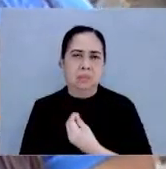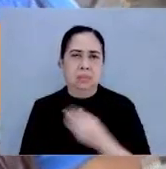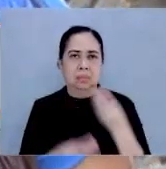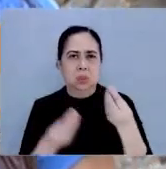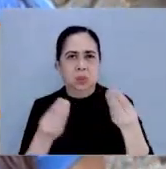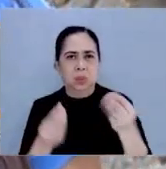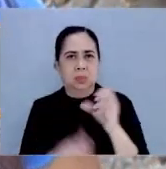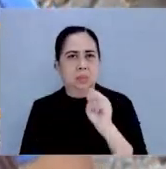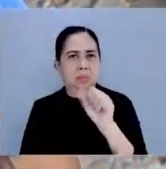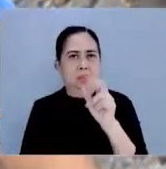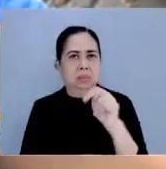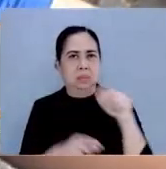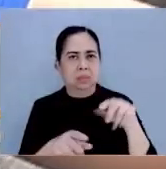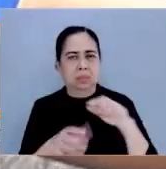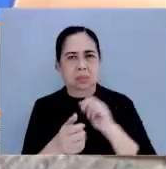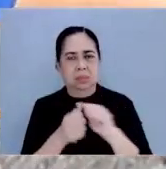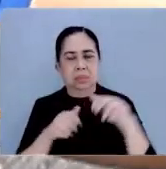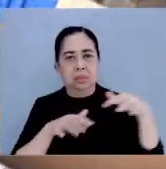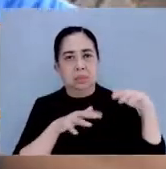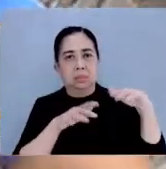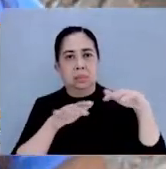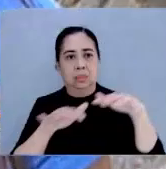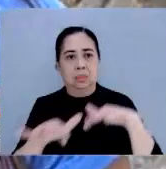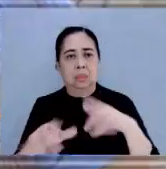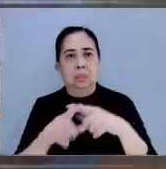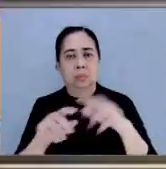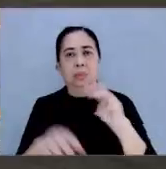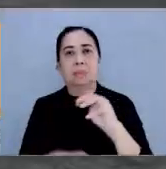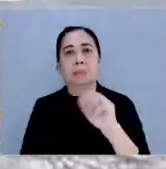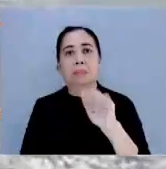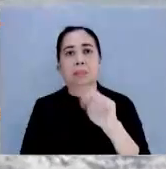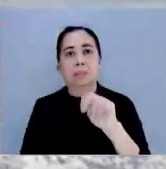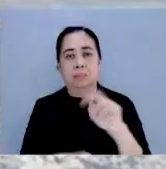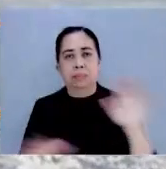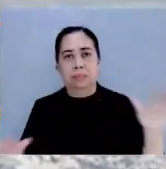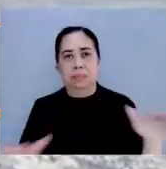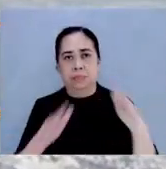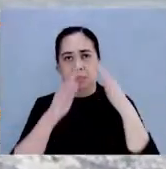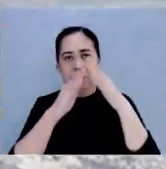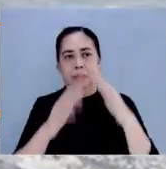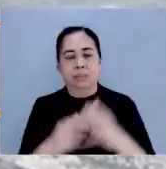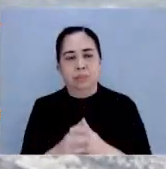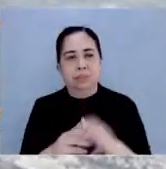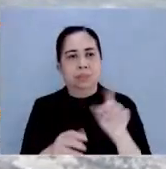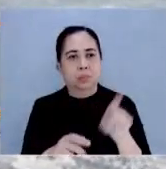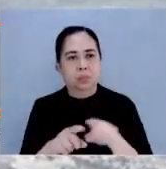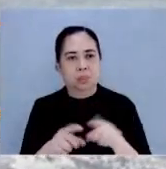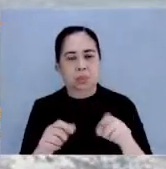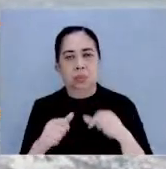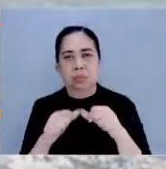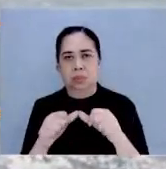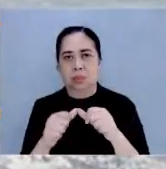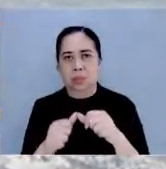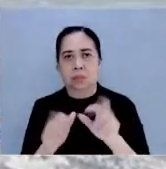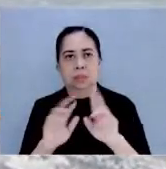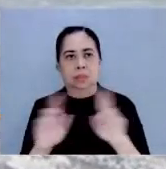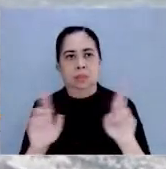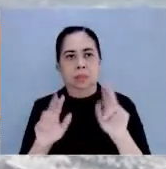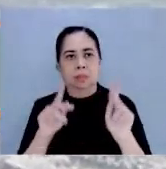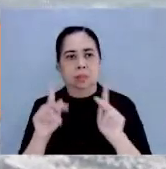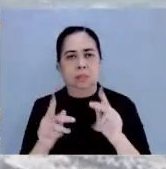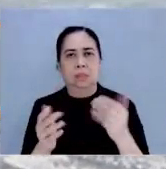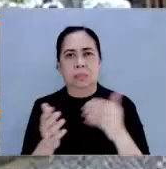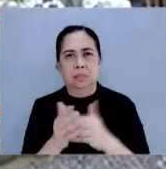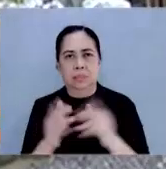dito dumadaan sa kalsada galing po dyan sa mayong volcano sa taas. Bukod dyan, puspusan pa rin ang paghahanda ng mga residente para sa Super